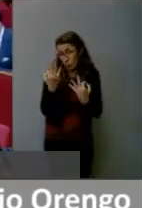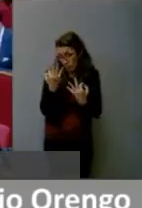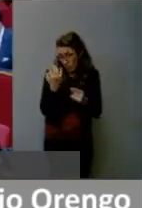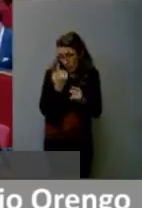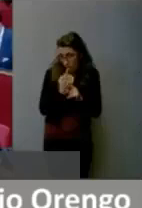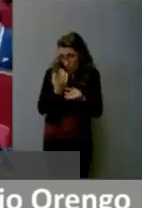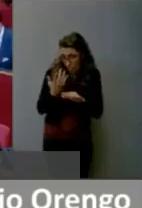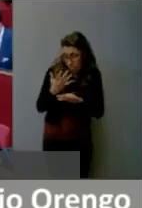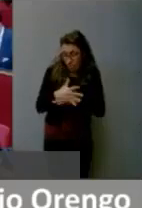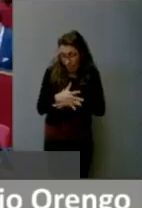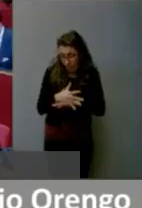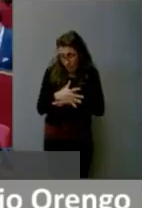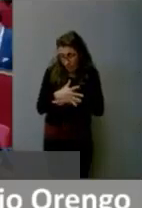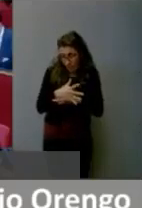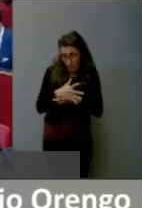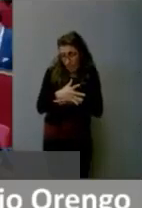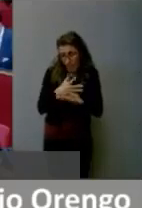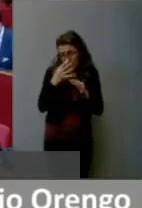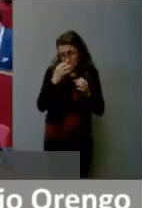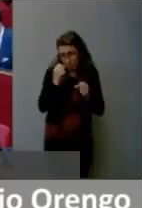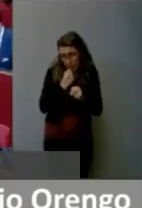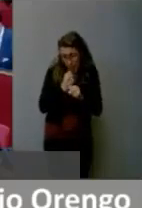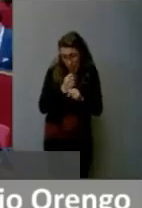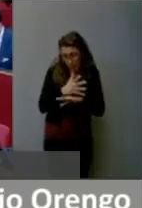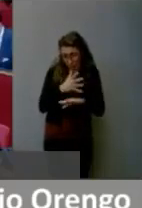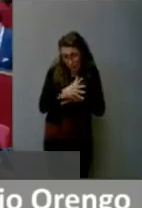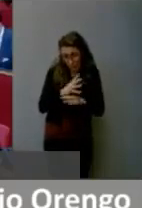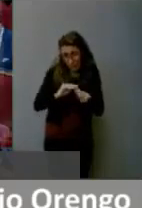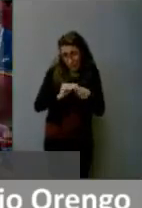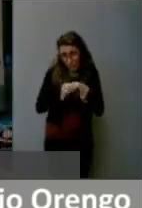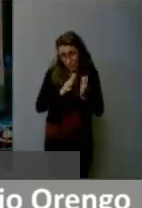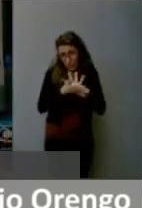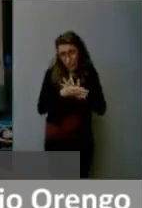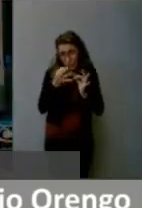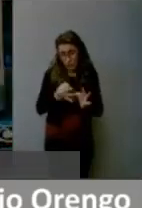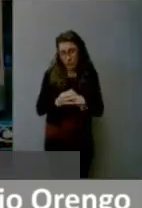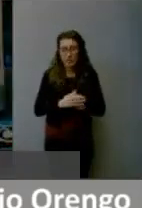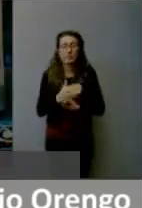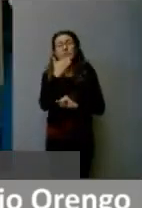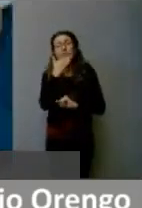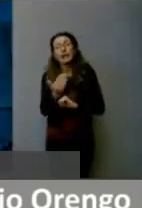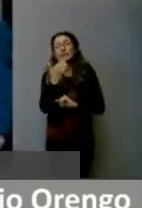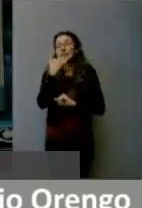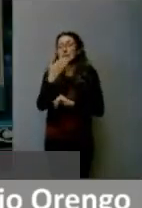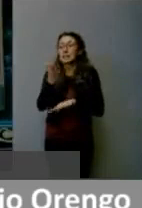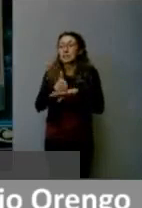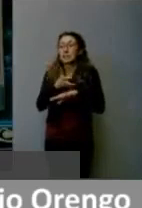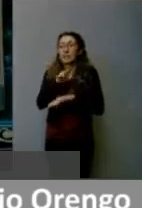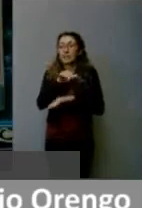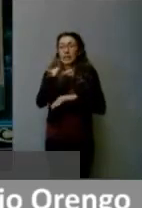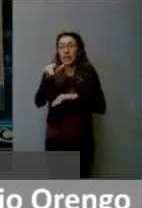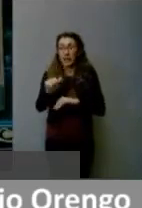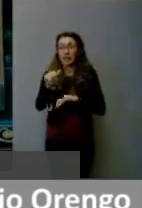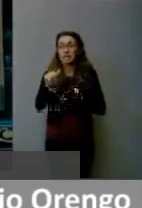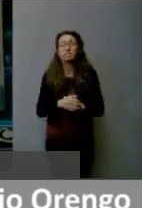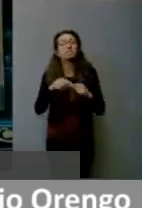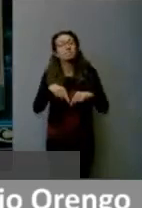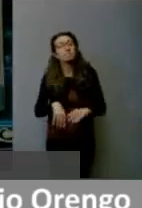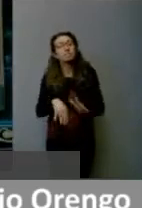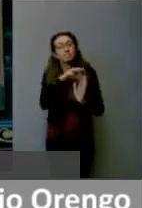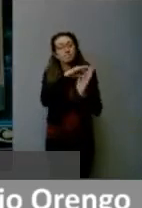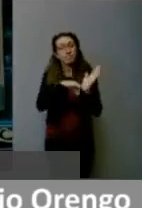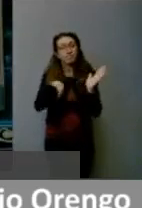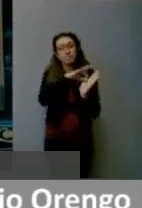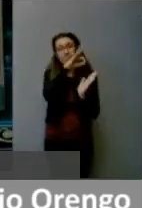essere sottoposto a messa in sicurezza. Grazie. Grazie consigliere Villa. Allora, avendo esaurito tutti